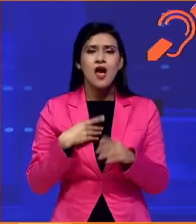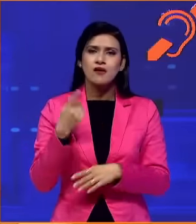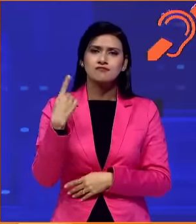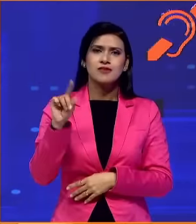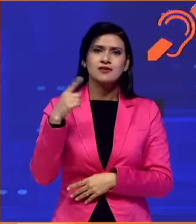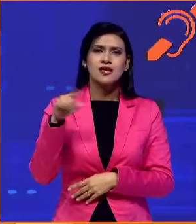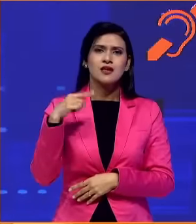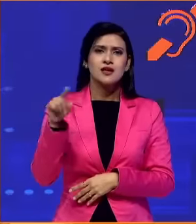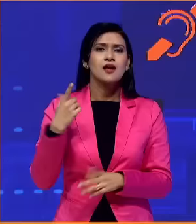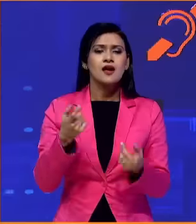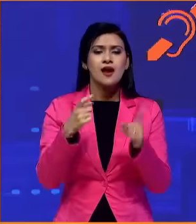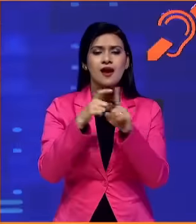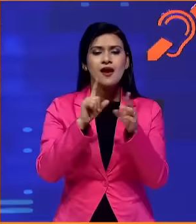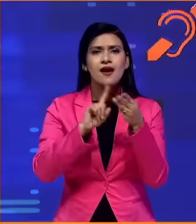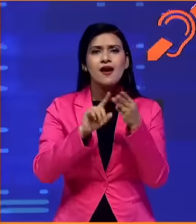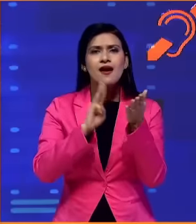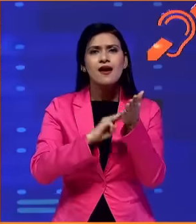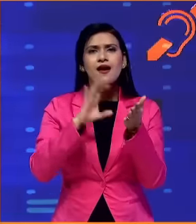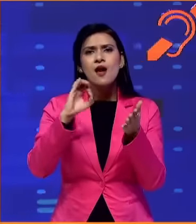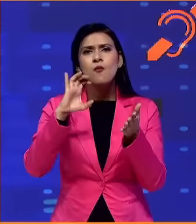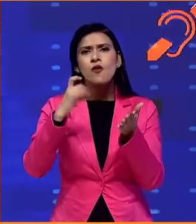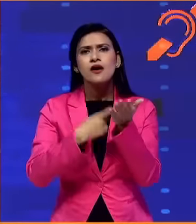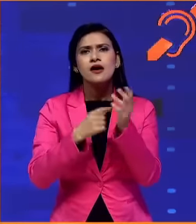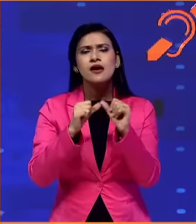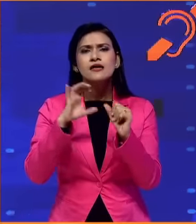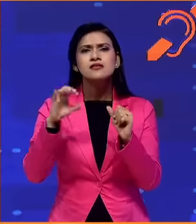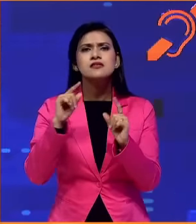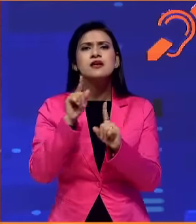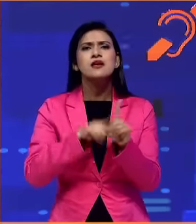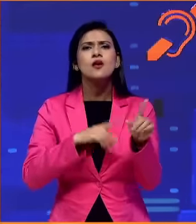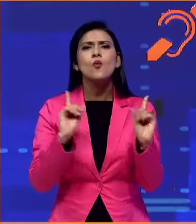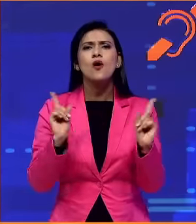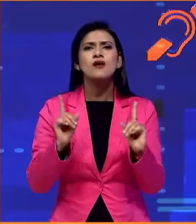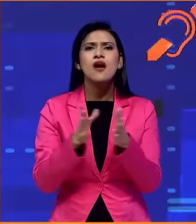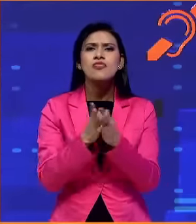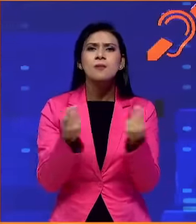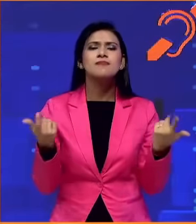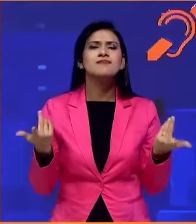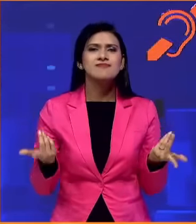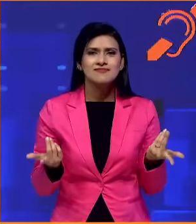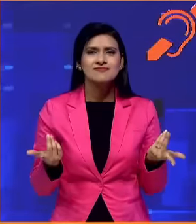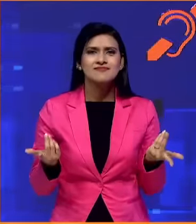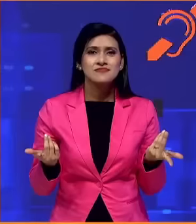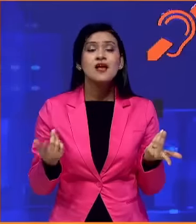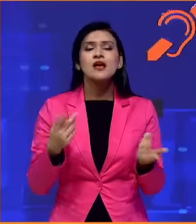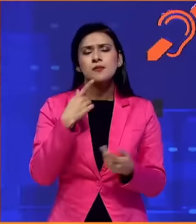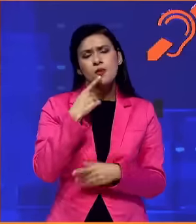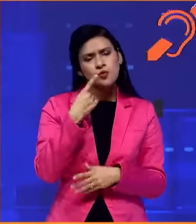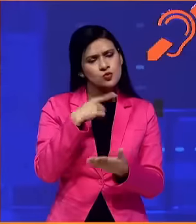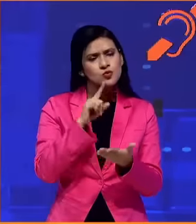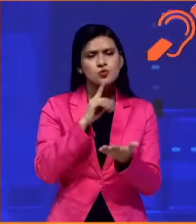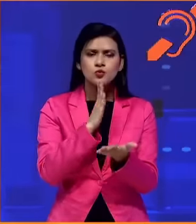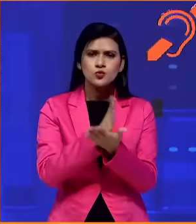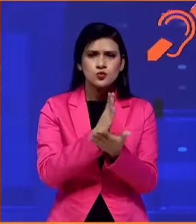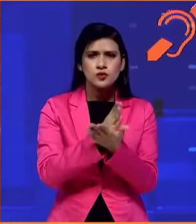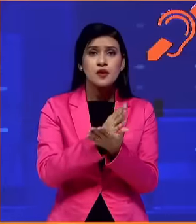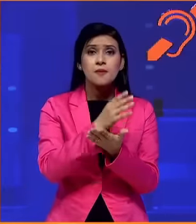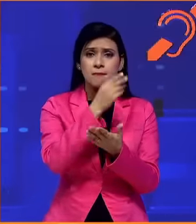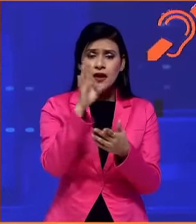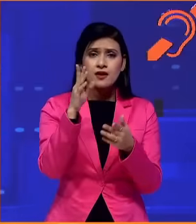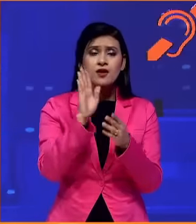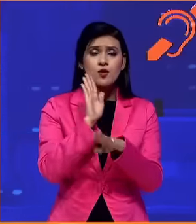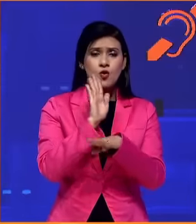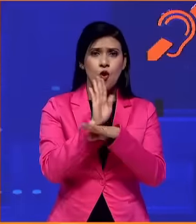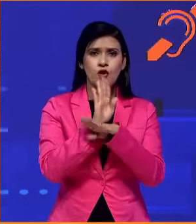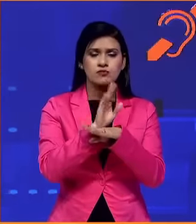विपक्षयालोकतंत्रक्याहै?लेकिनअपने मनकीबातकहनागलतनहींहै।यह सचहै।कुछलोगोंने कांग्रेसपार्टीछोड़दीहै।लेकिनकईलोग इसपार्टीमेंशामिलभी